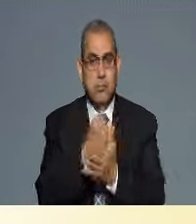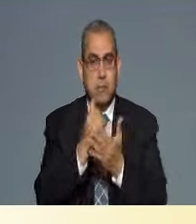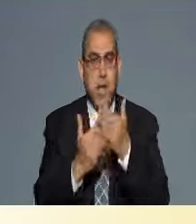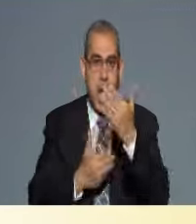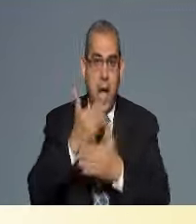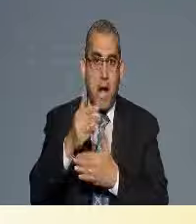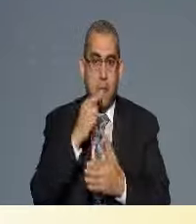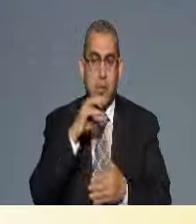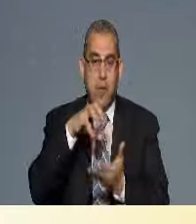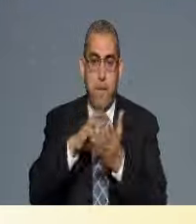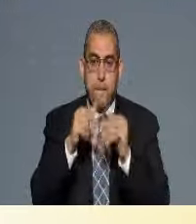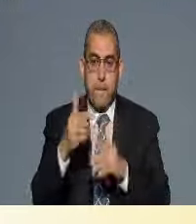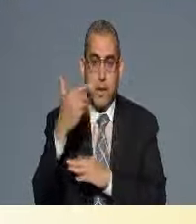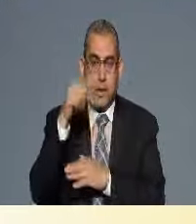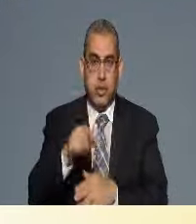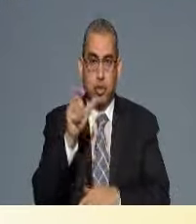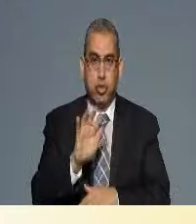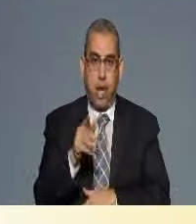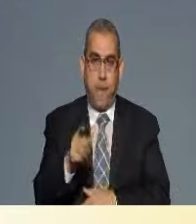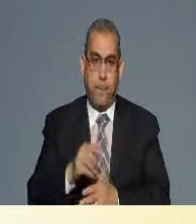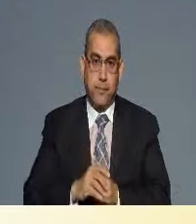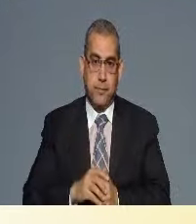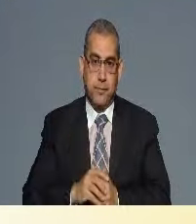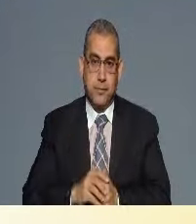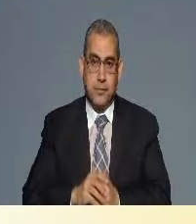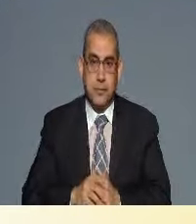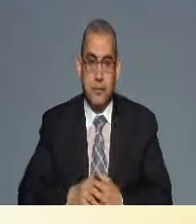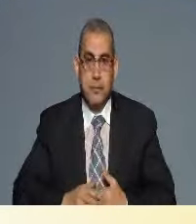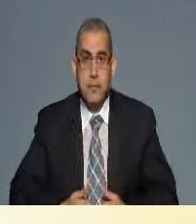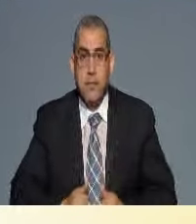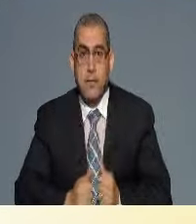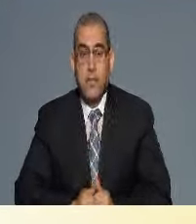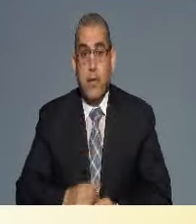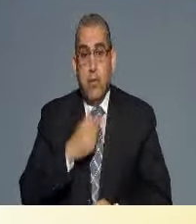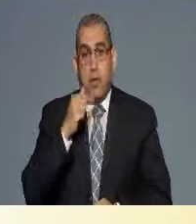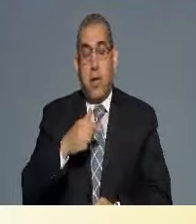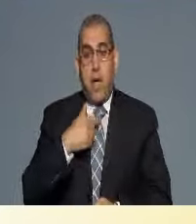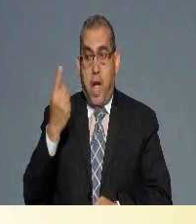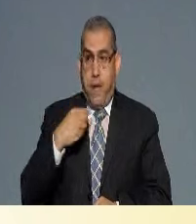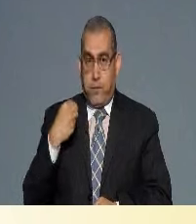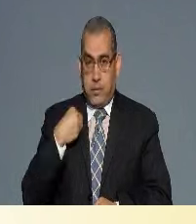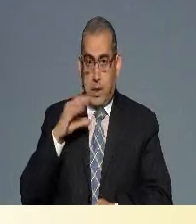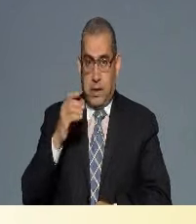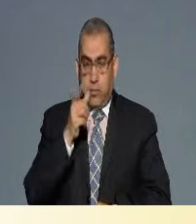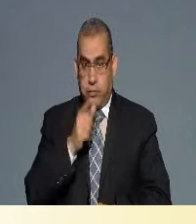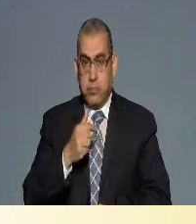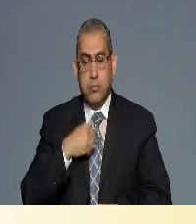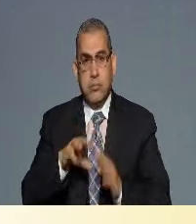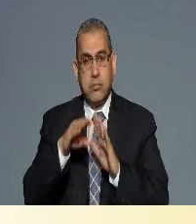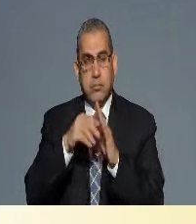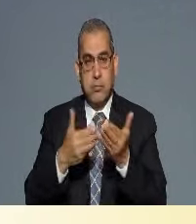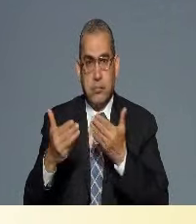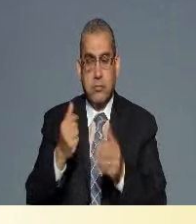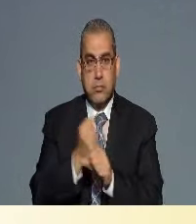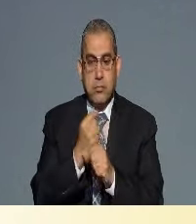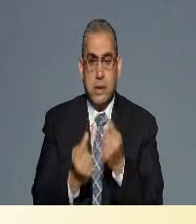لصالح الدولة المصرية والمواطن. احنا سيادتك كلفتنا فندم إدارة التصنيع